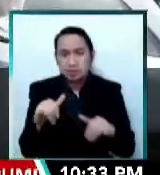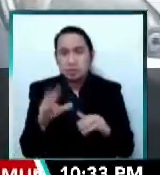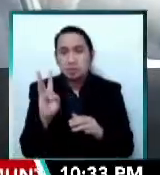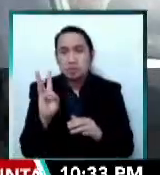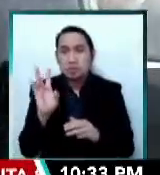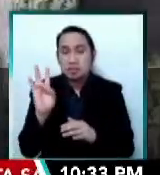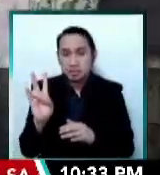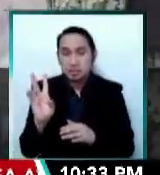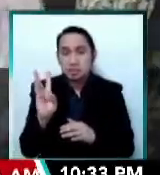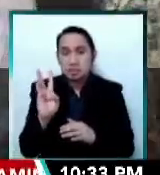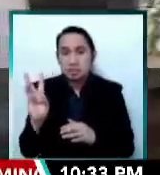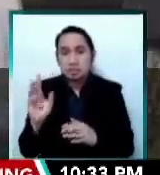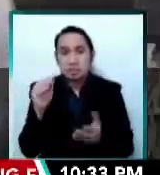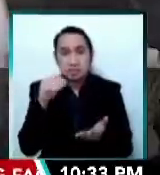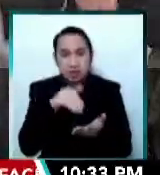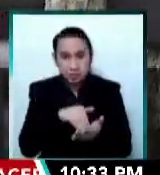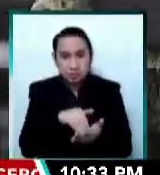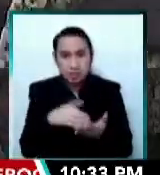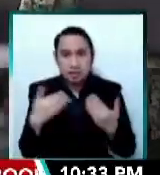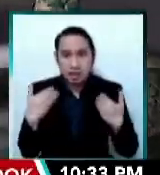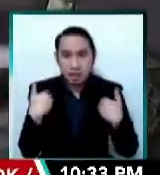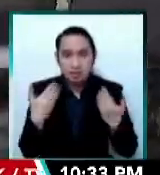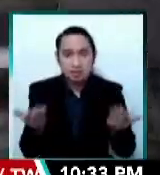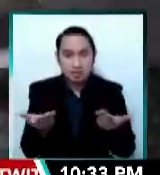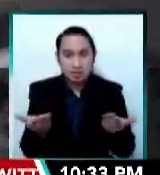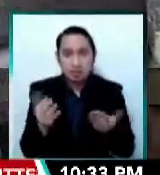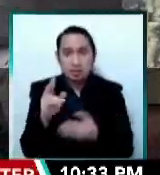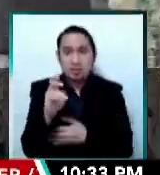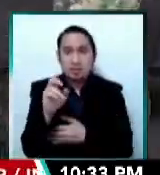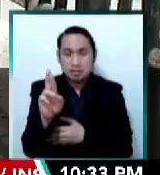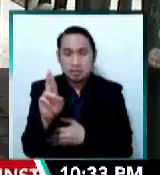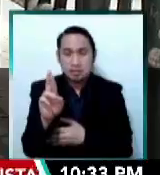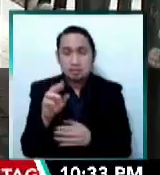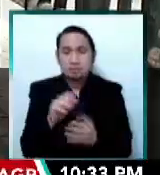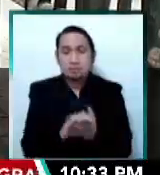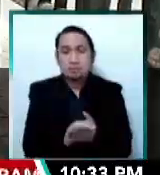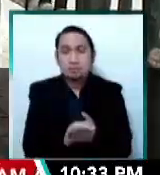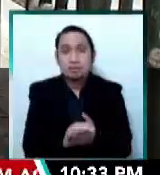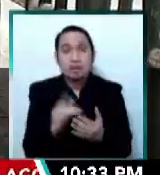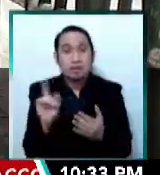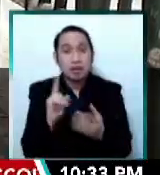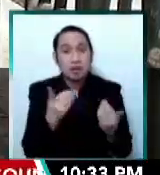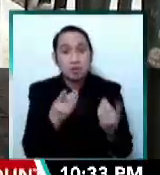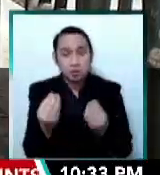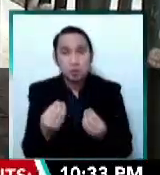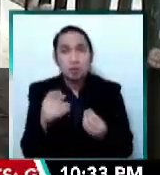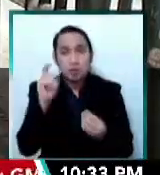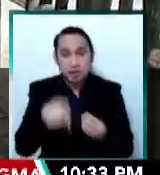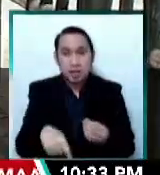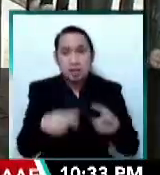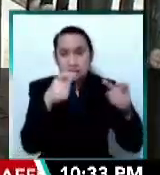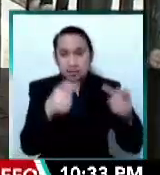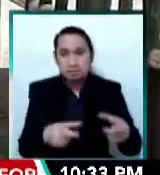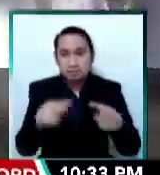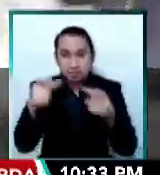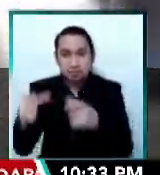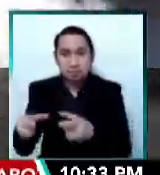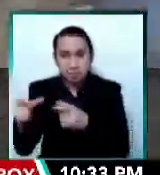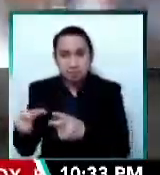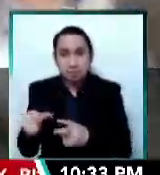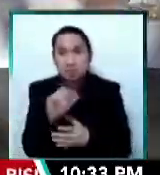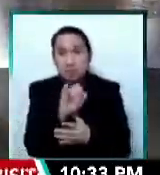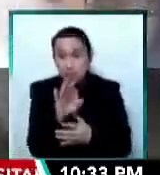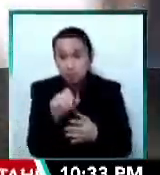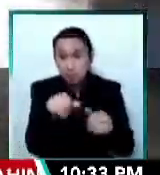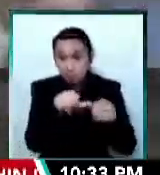ang active cases sa NCR sa katapusan ng Agosto. Ang mas epektibo raw, granular lockdown o yung lockdown lang sa mismong